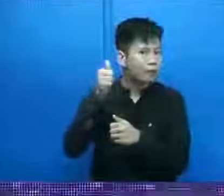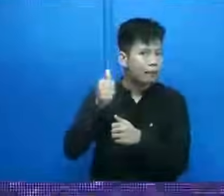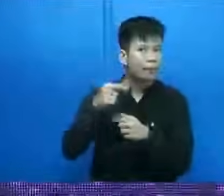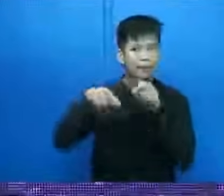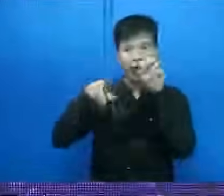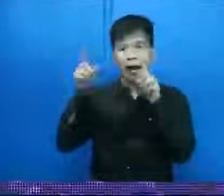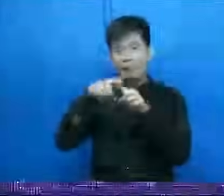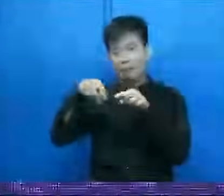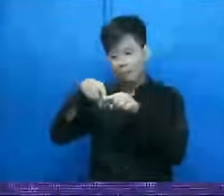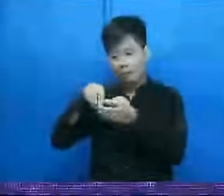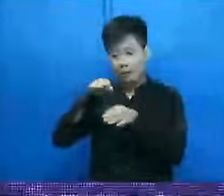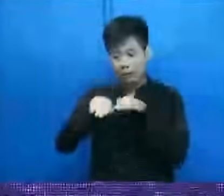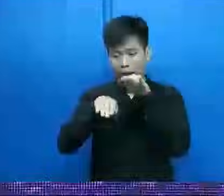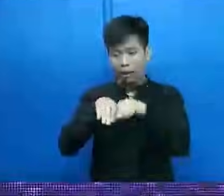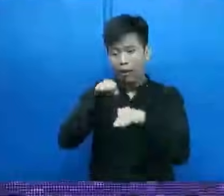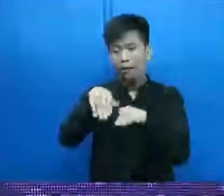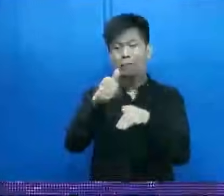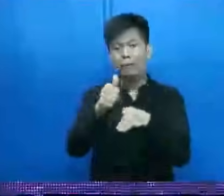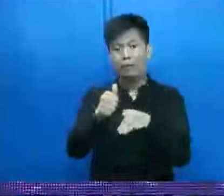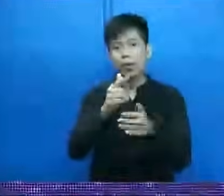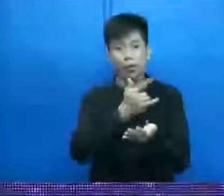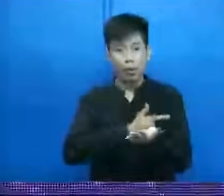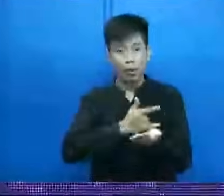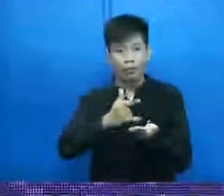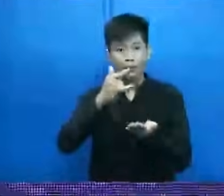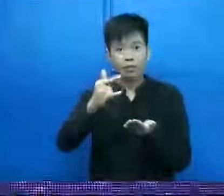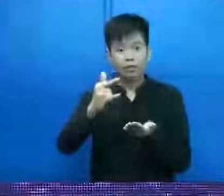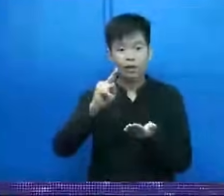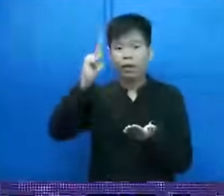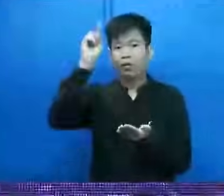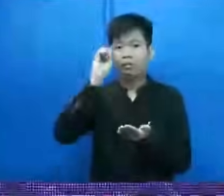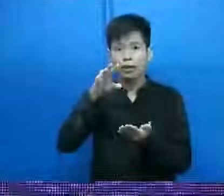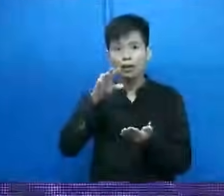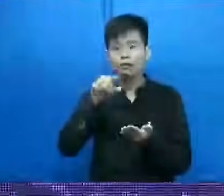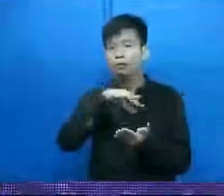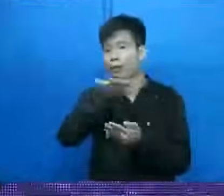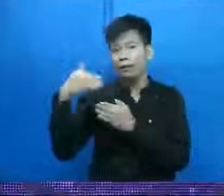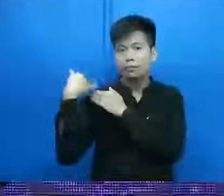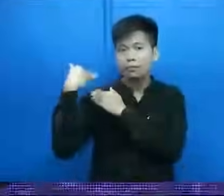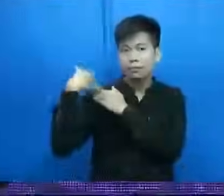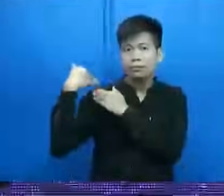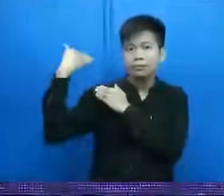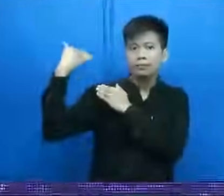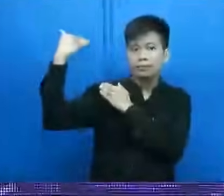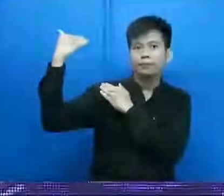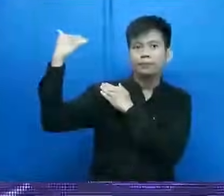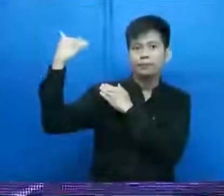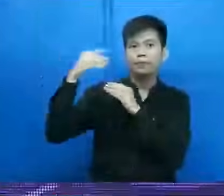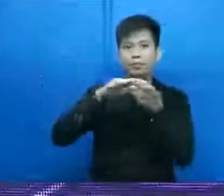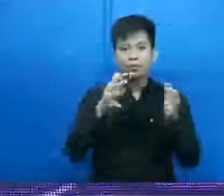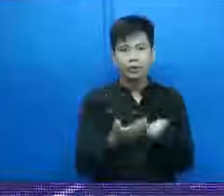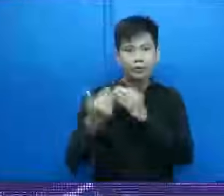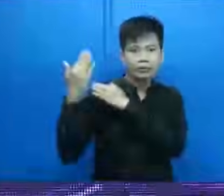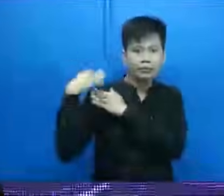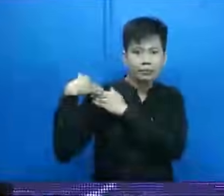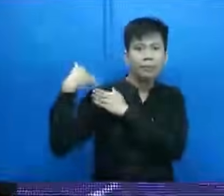kaki langkahkan pada yang baik-baik. Kalau komitmen dengan ini, maka kata Allah, mereka akan saya tinggikan derajatnya, di dunia diangkat derajatnya.